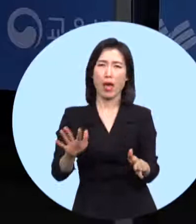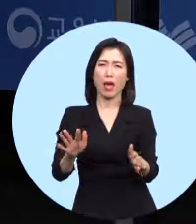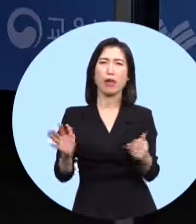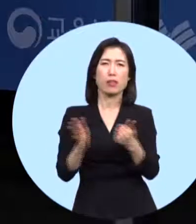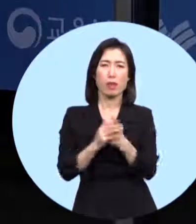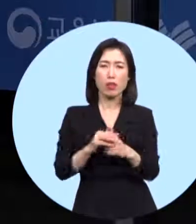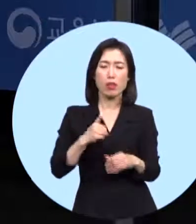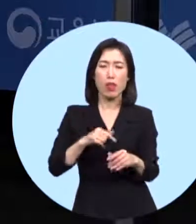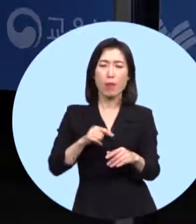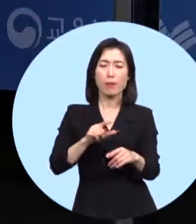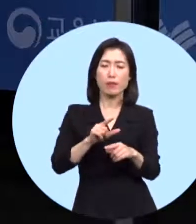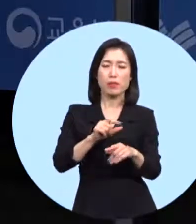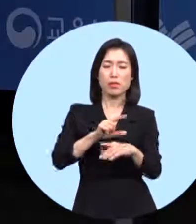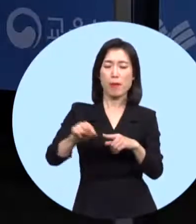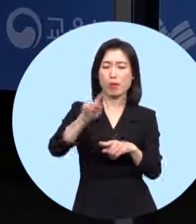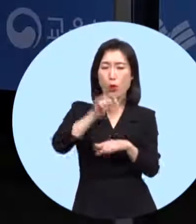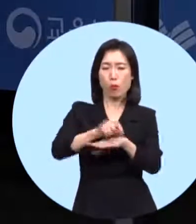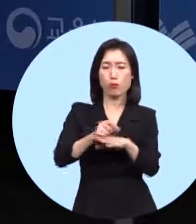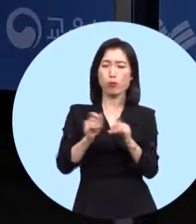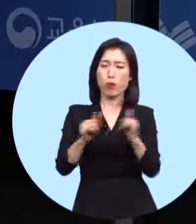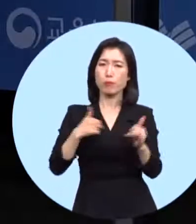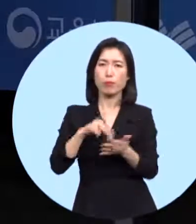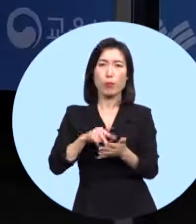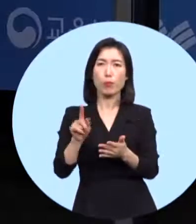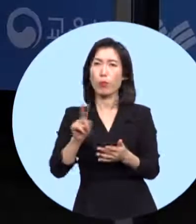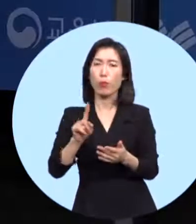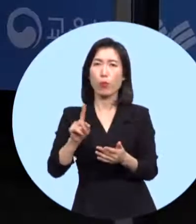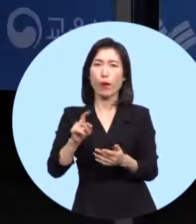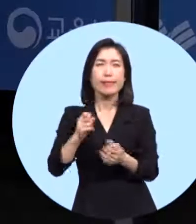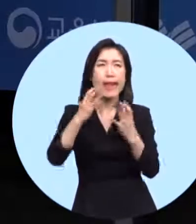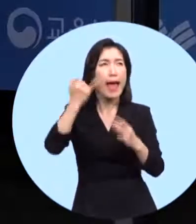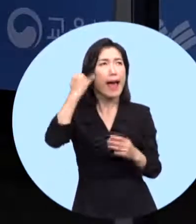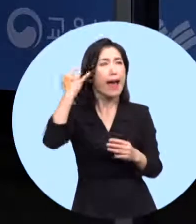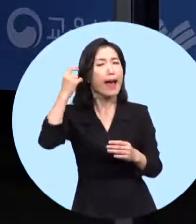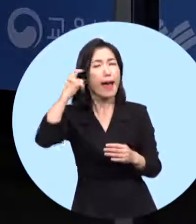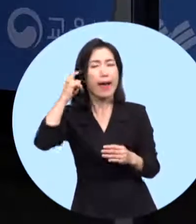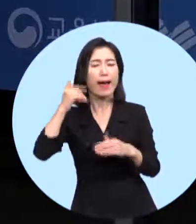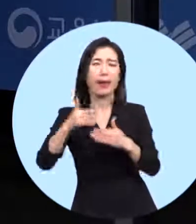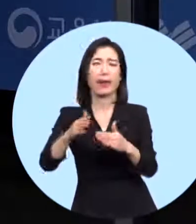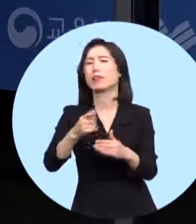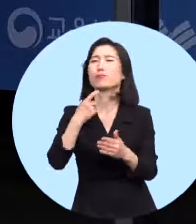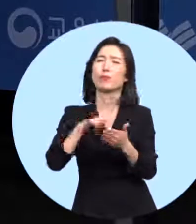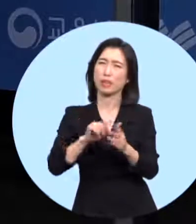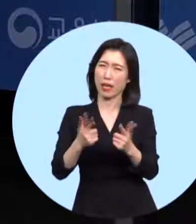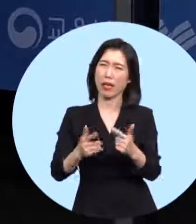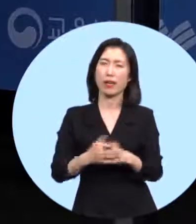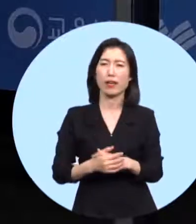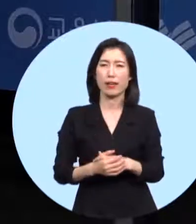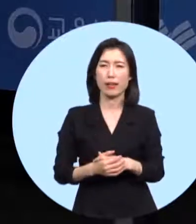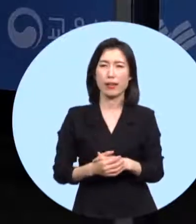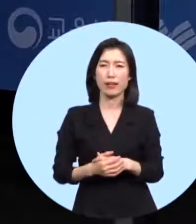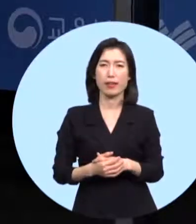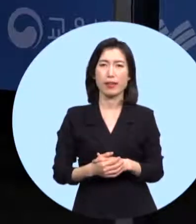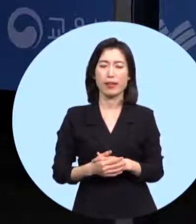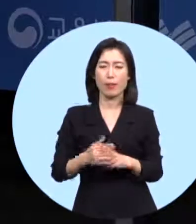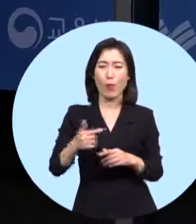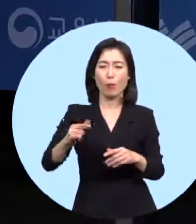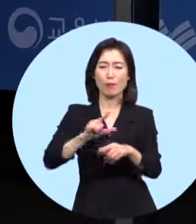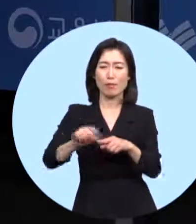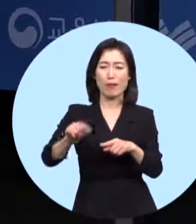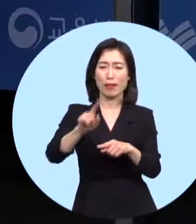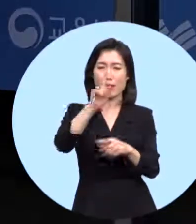않은 경험이 없는 속에서 새로운 걸 다 창조해야 한다고 하는 것은 저는 좀 지나친